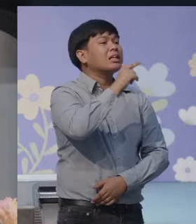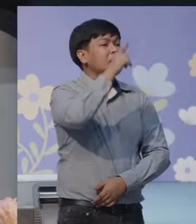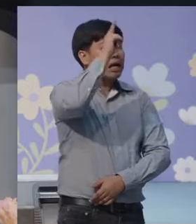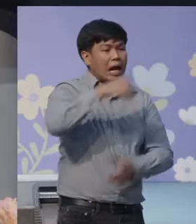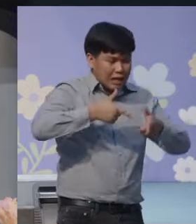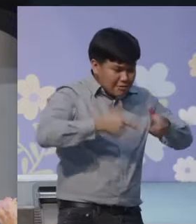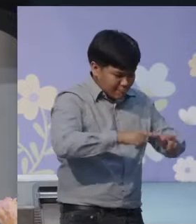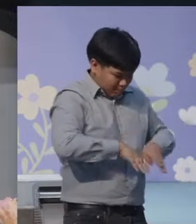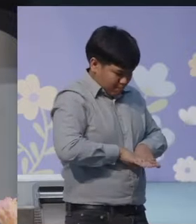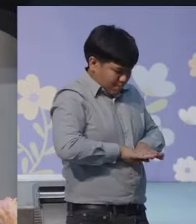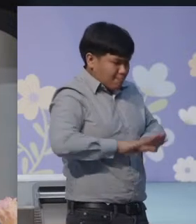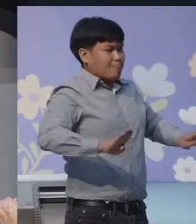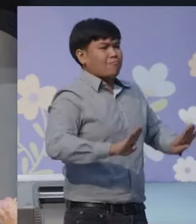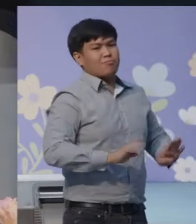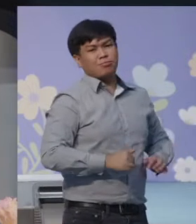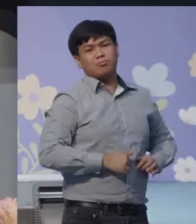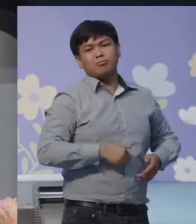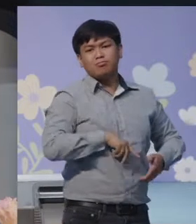Ano kaya yun?